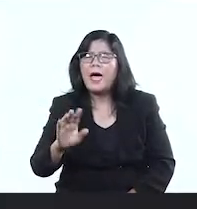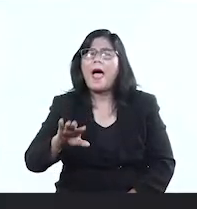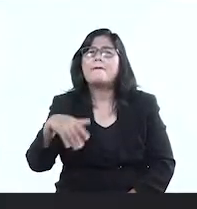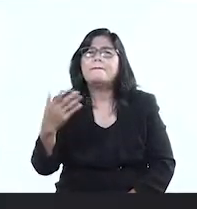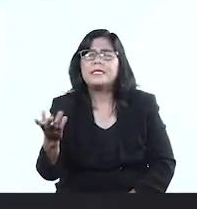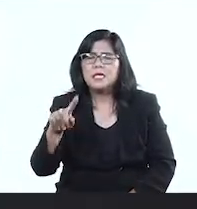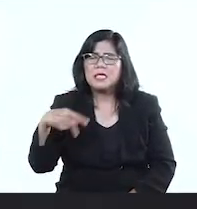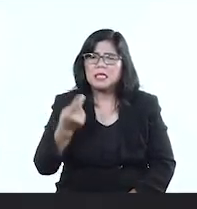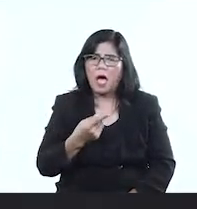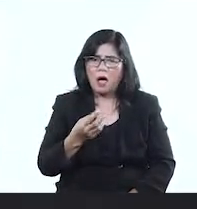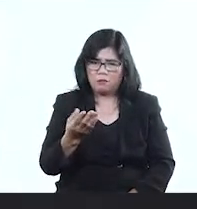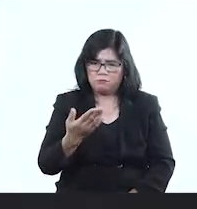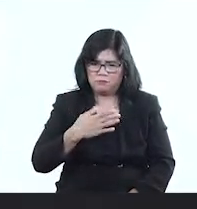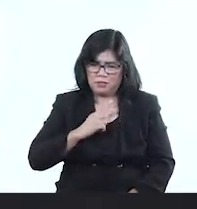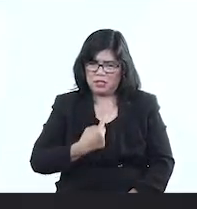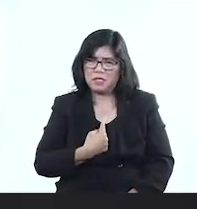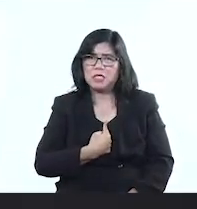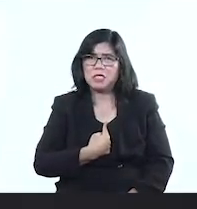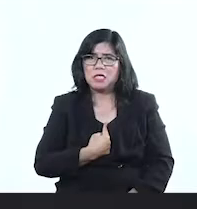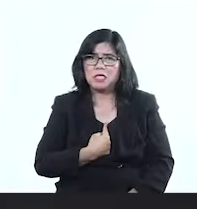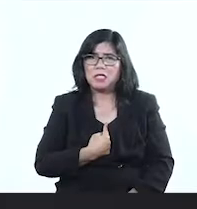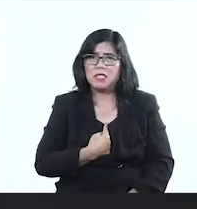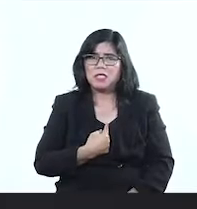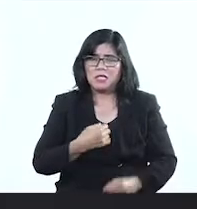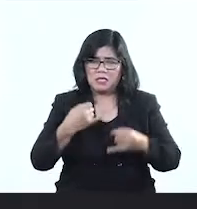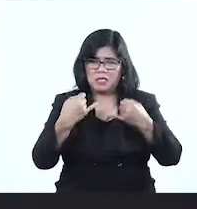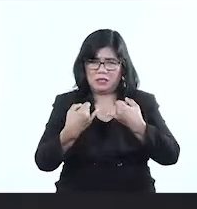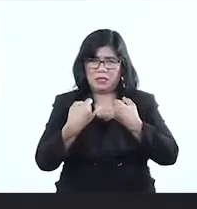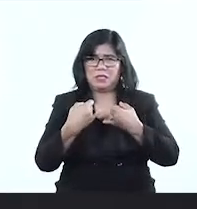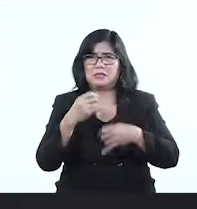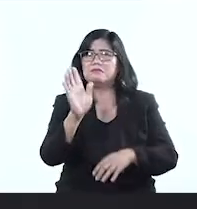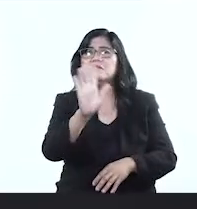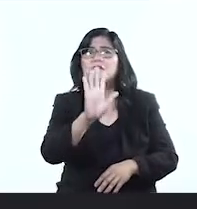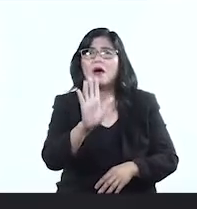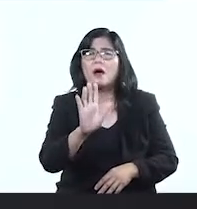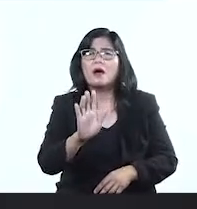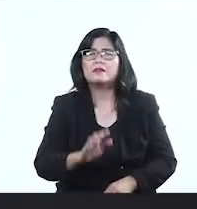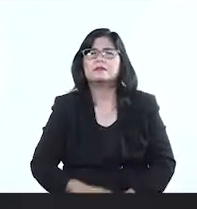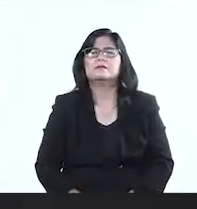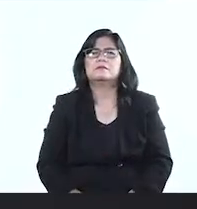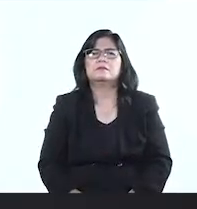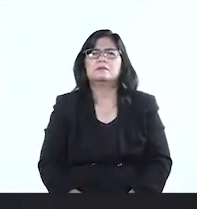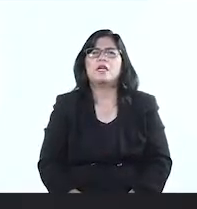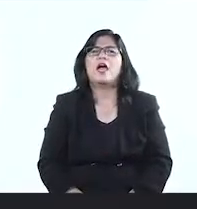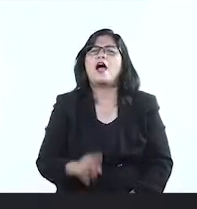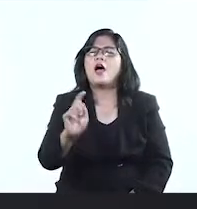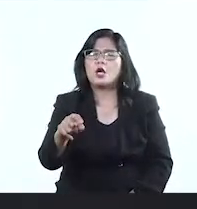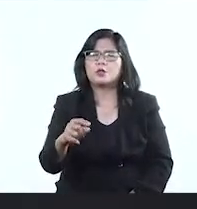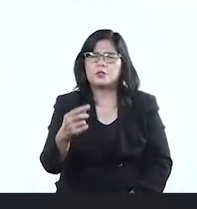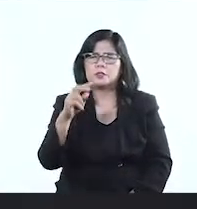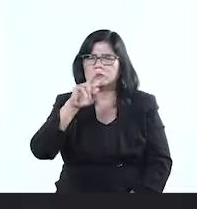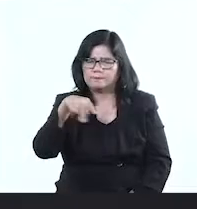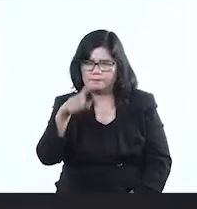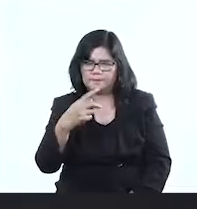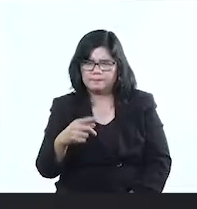kita beritahu diri kita sendiri tanpa kita mengkritik diri kita sendiri Hai jelas dasar medis